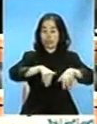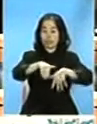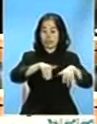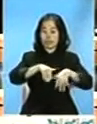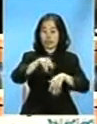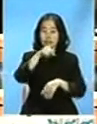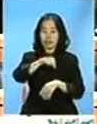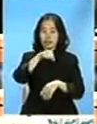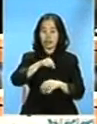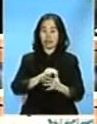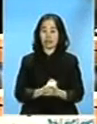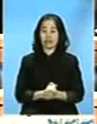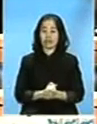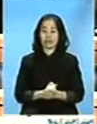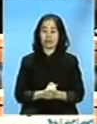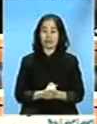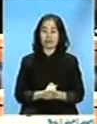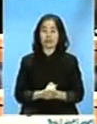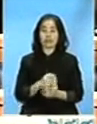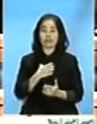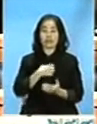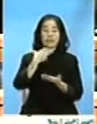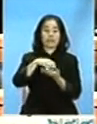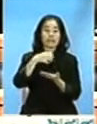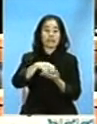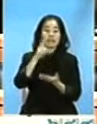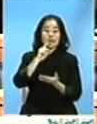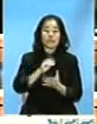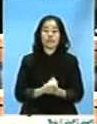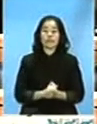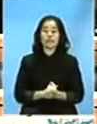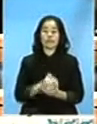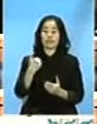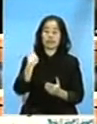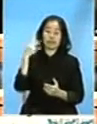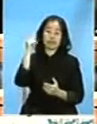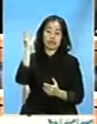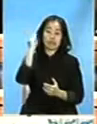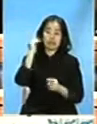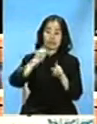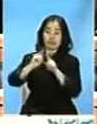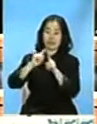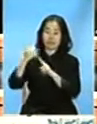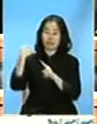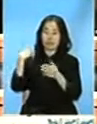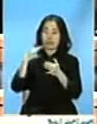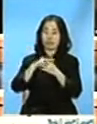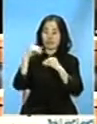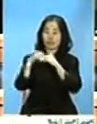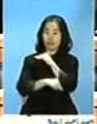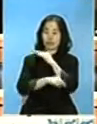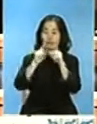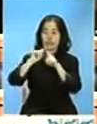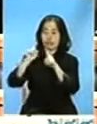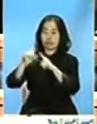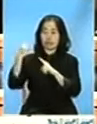ครับซึ่งผมอยากจะกราบเรียนว่ามันก็มีข่าวคราวในเรื่องของการคอร์รัปชันนี่มากขึ้น